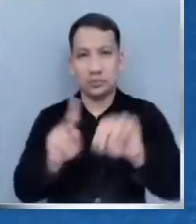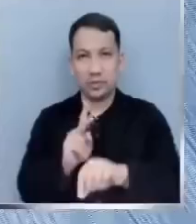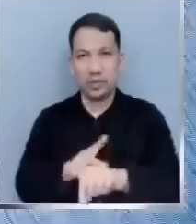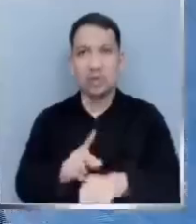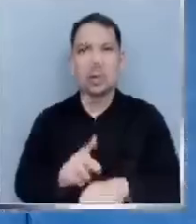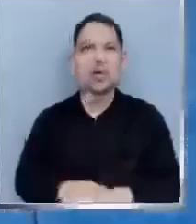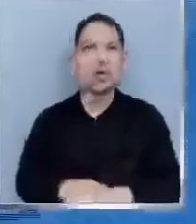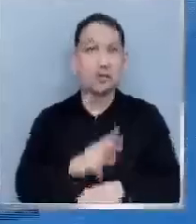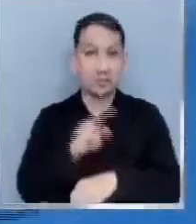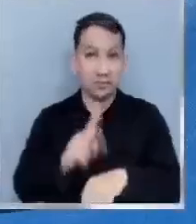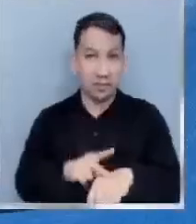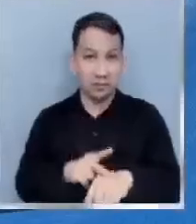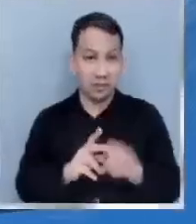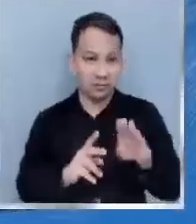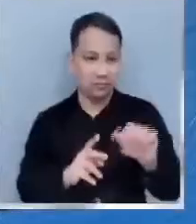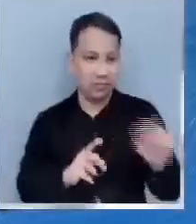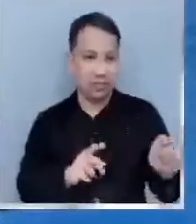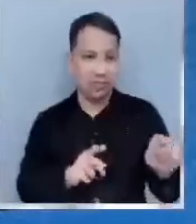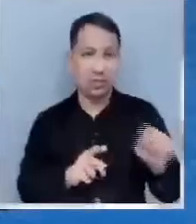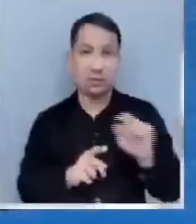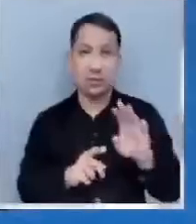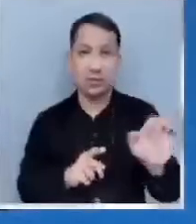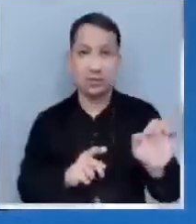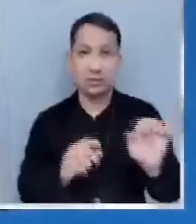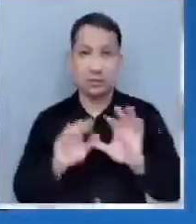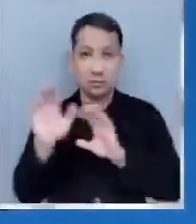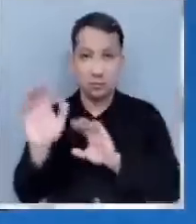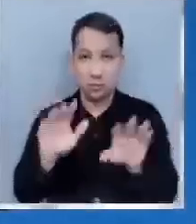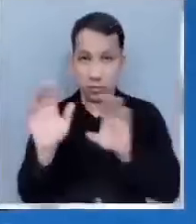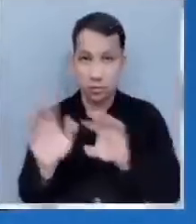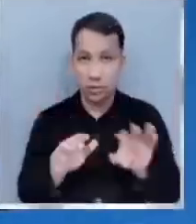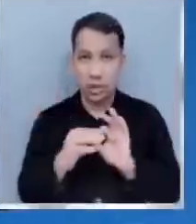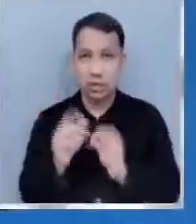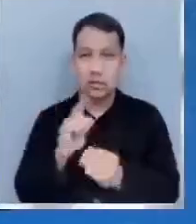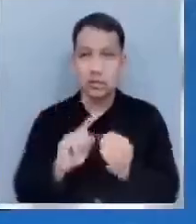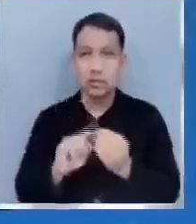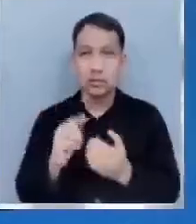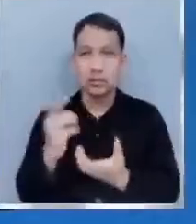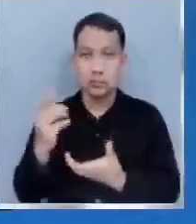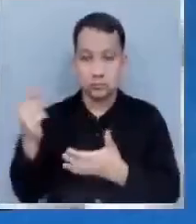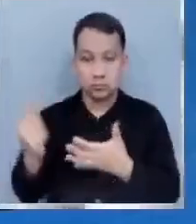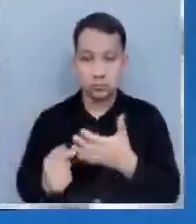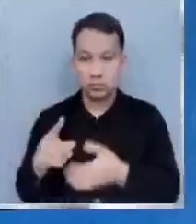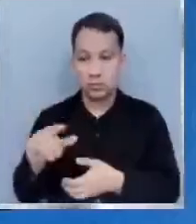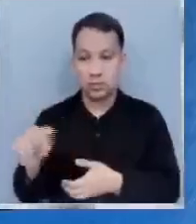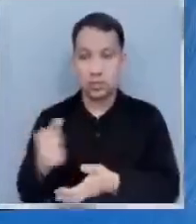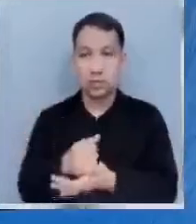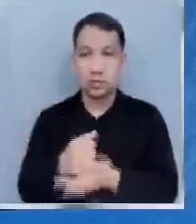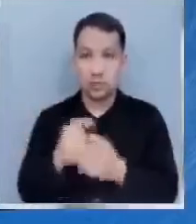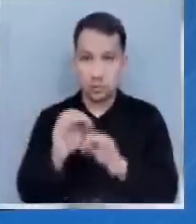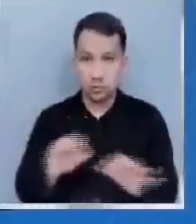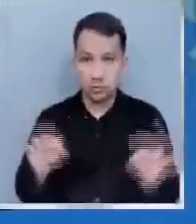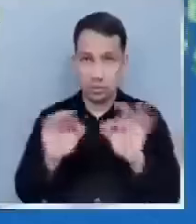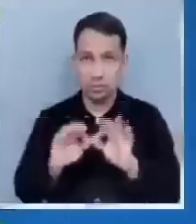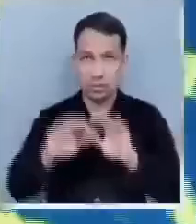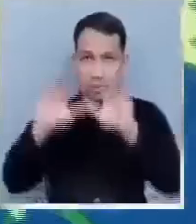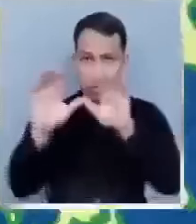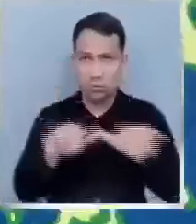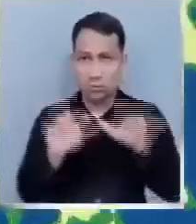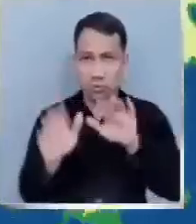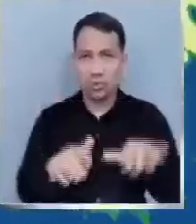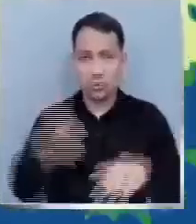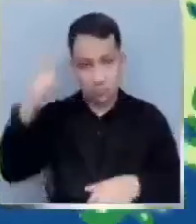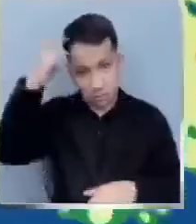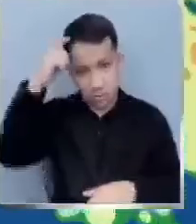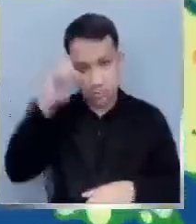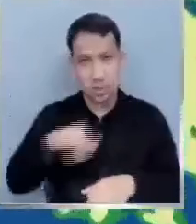ng Bagyong Betty, magpapaulan din ang hanging habagat. Base sa datos ng Metro Weather, maulan sa Batanes at Babuyan